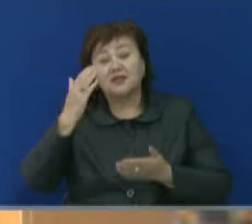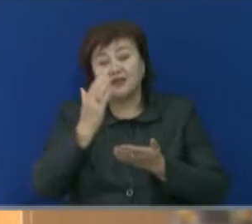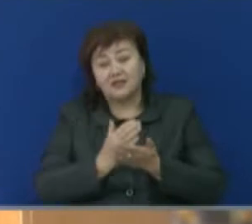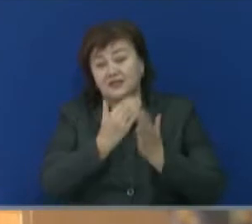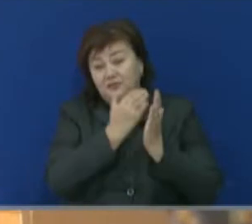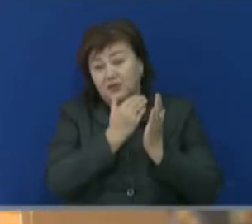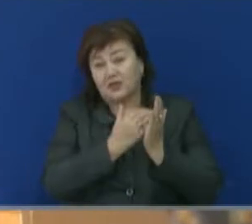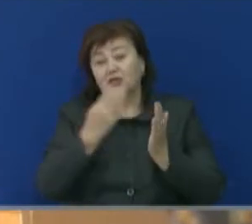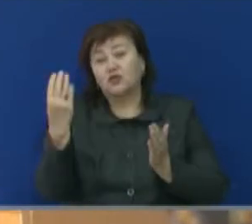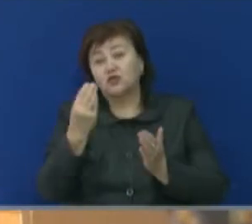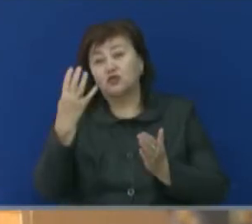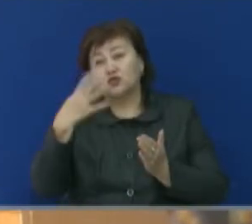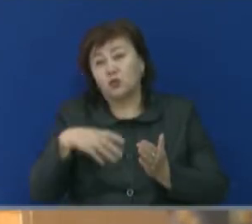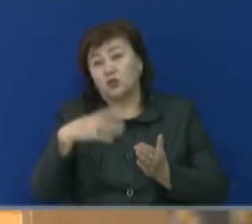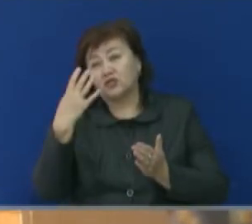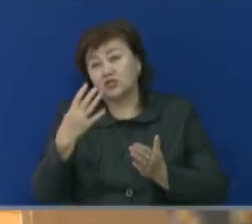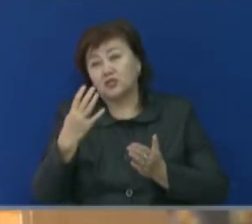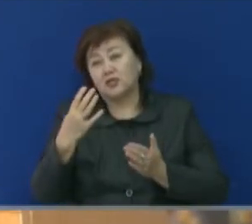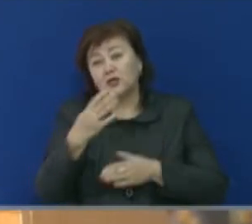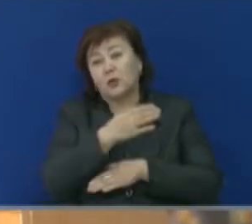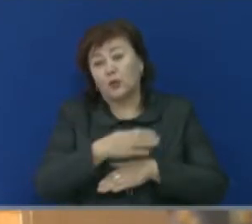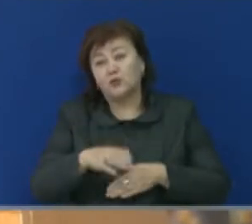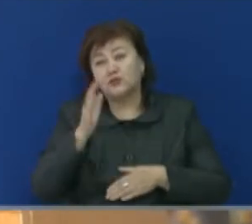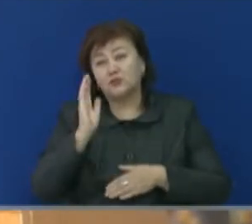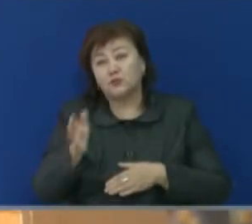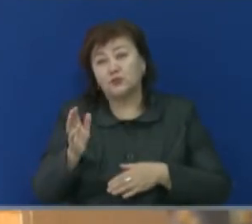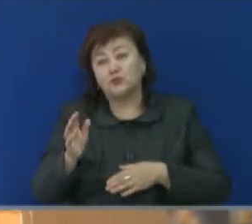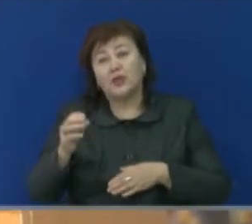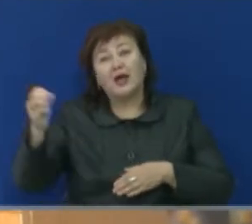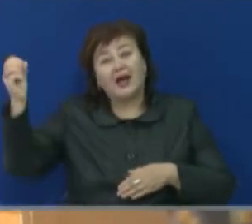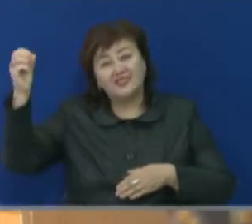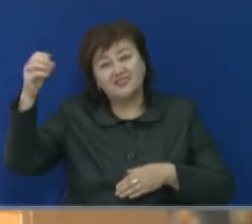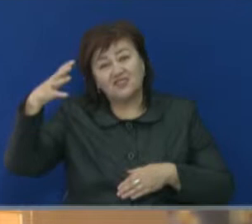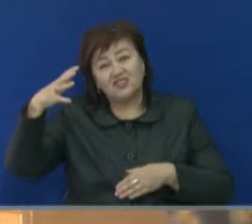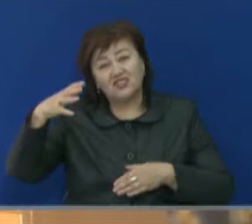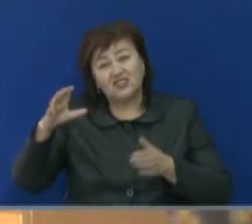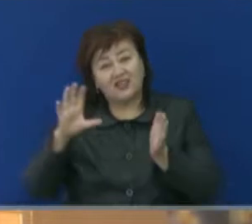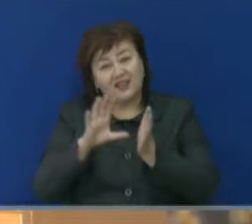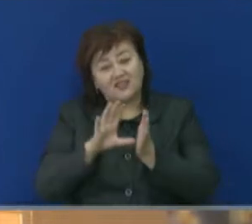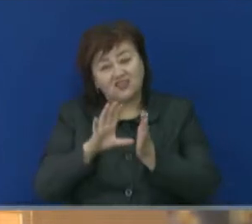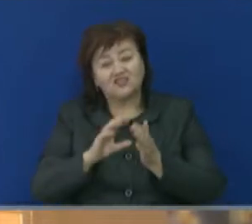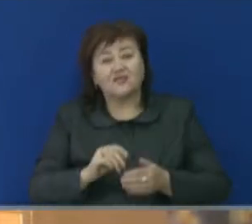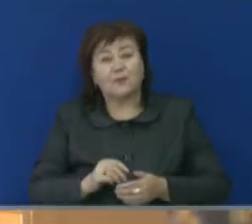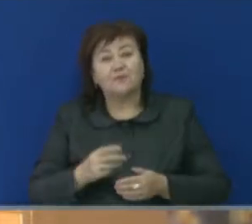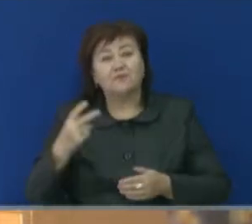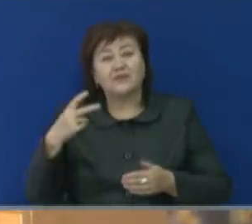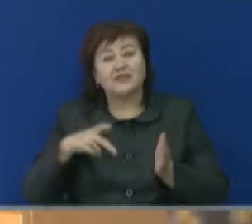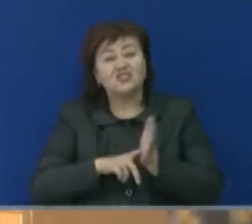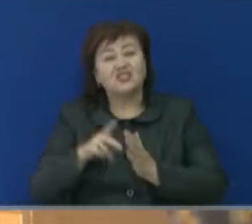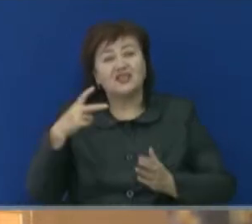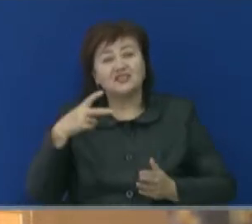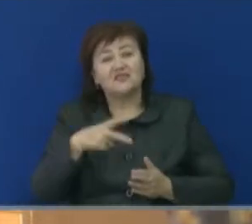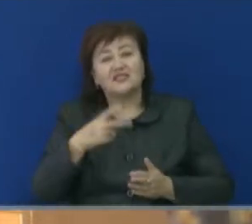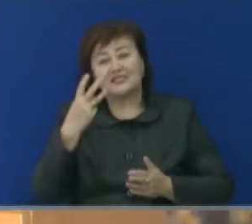тағы 49 көшені және жалпы қала бойынша 350 көшені жарықтандыруды жоспарлап отырмыз. 2023 жылдан бастап